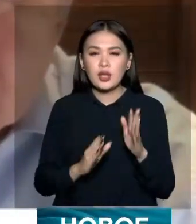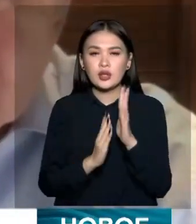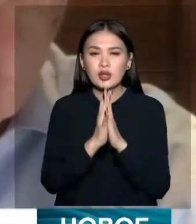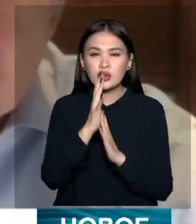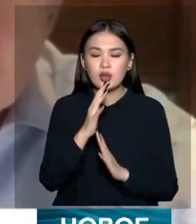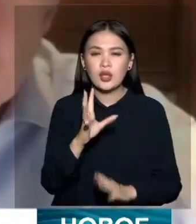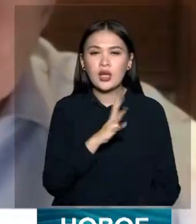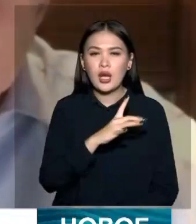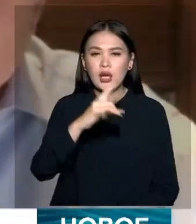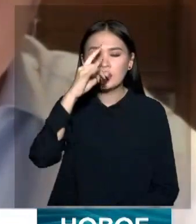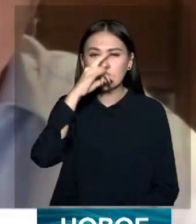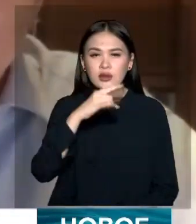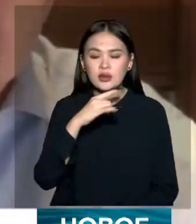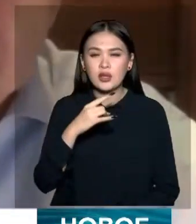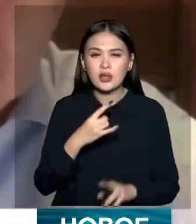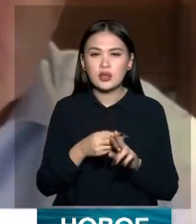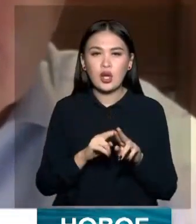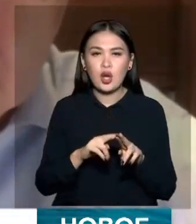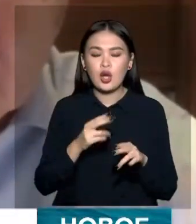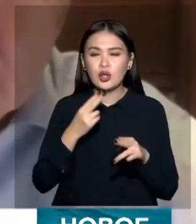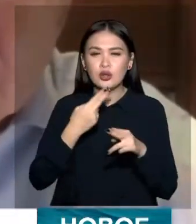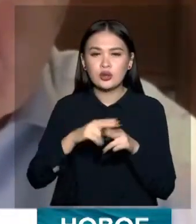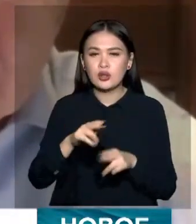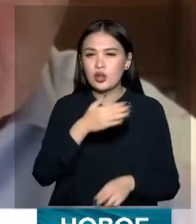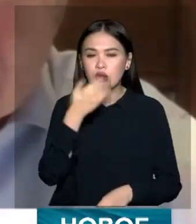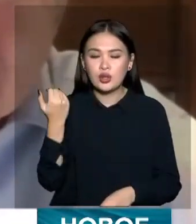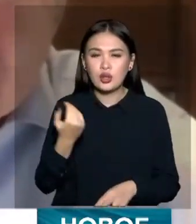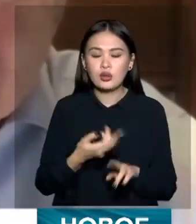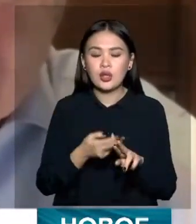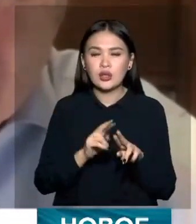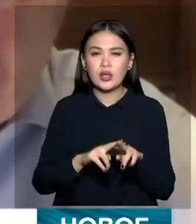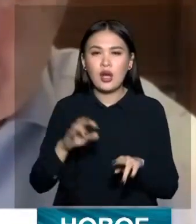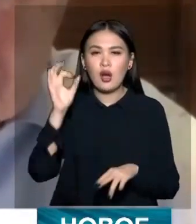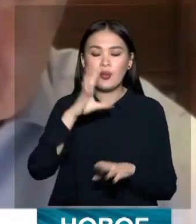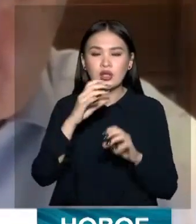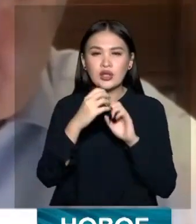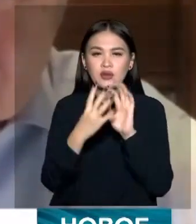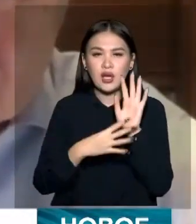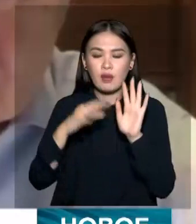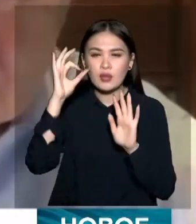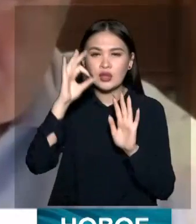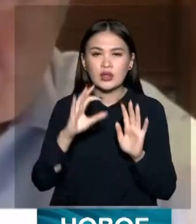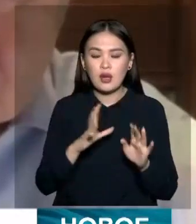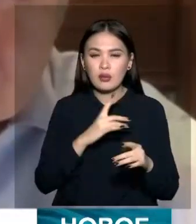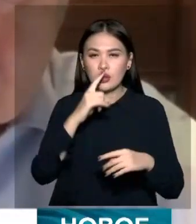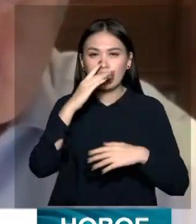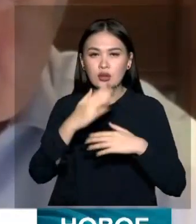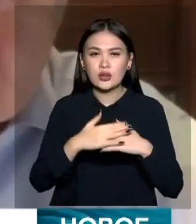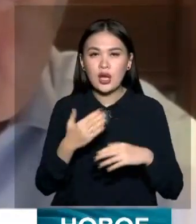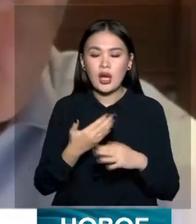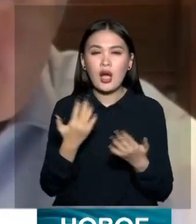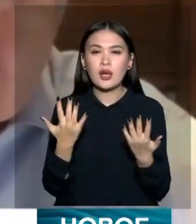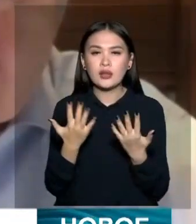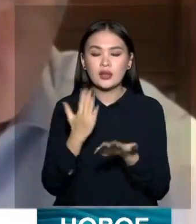инфляцией. Казахстан не исключение. Как вы знаете, этот показатель достиг почти 19%. Есть ли